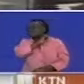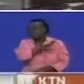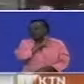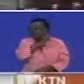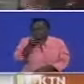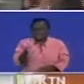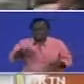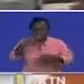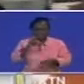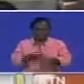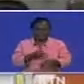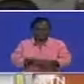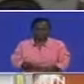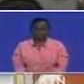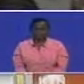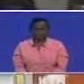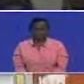kelele.